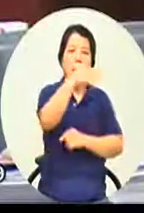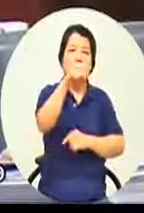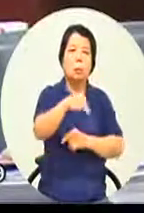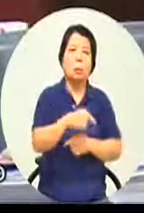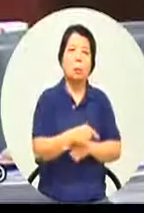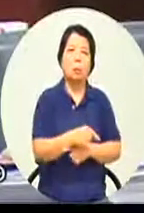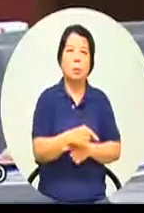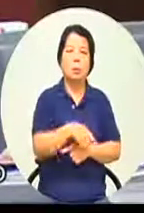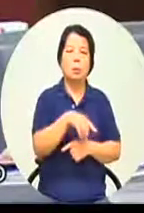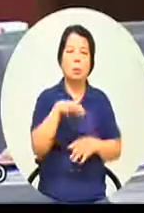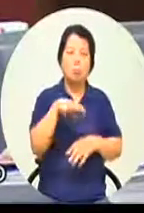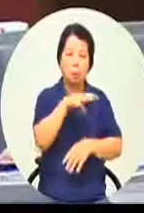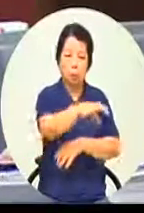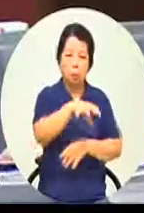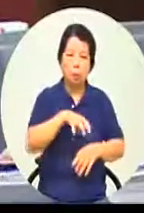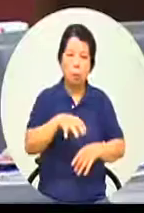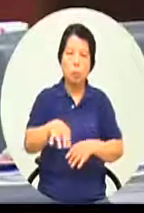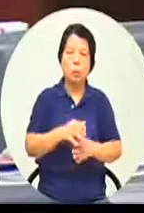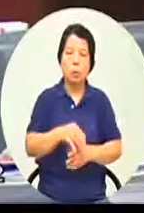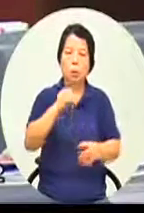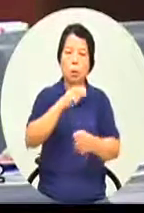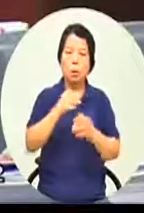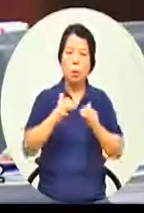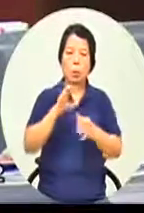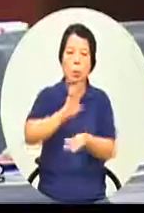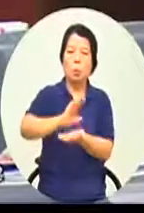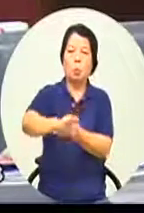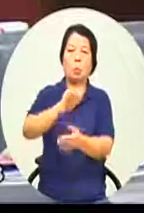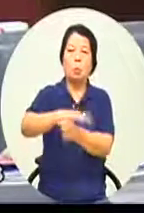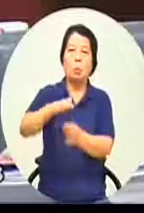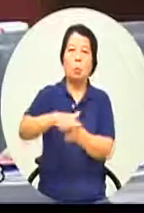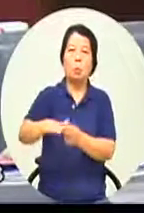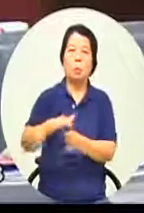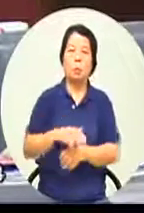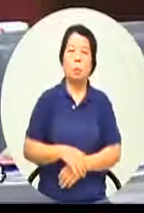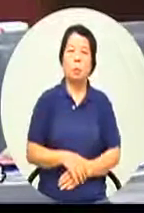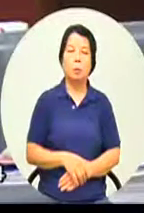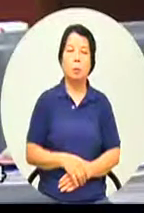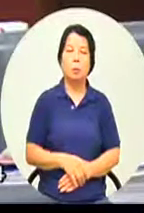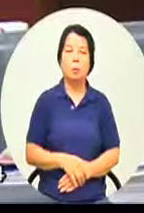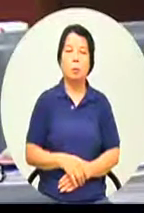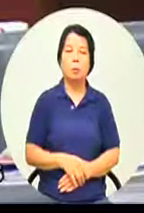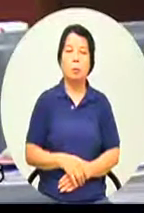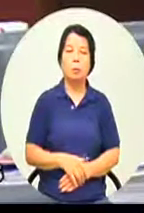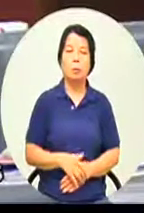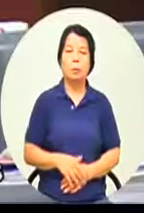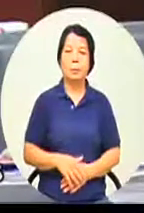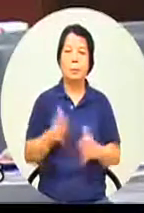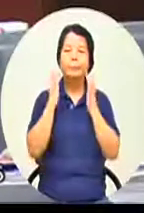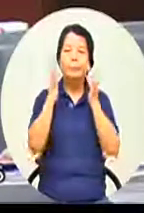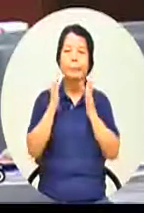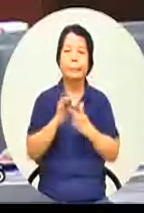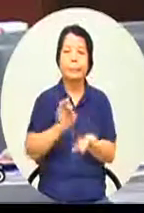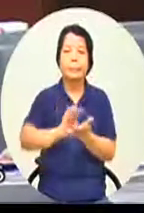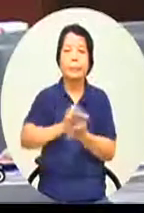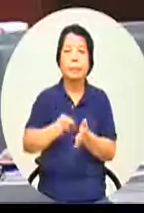是这一块跟这一块，停满满的车子的是这一块市场用地。那因为我们现在哈洛市场不再扩建嘛，所以这